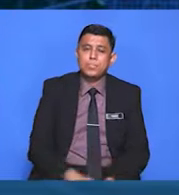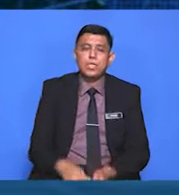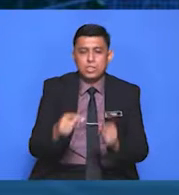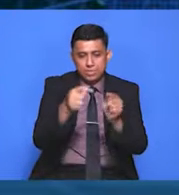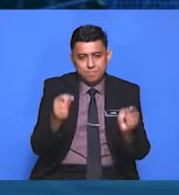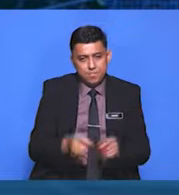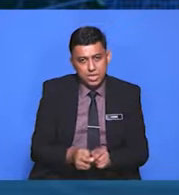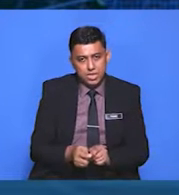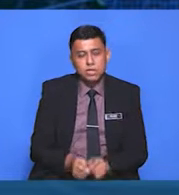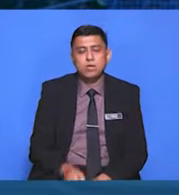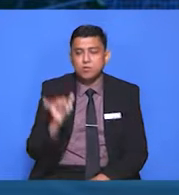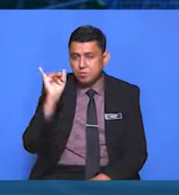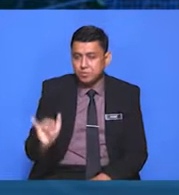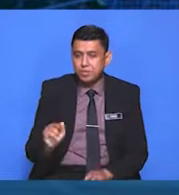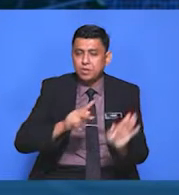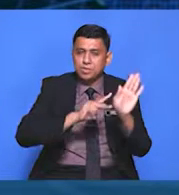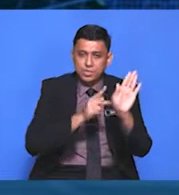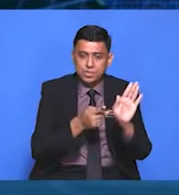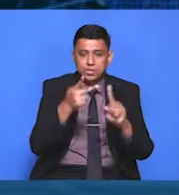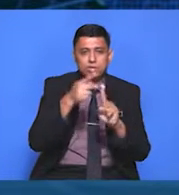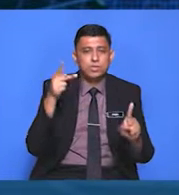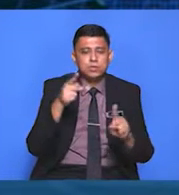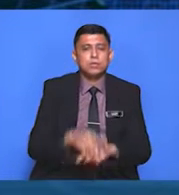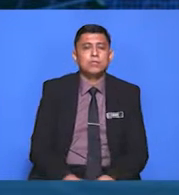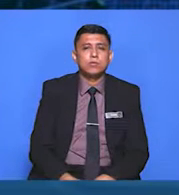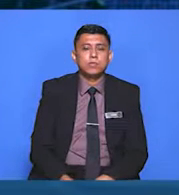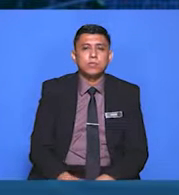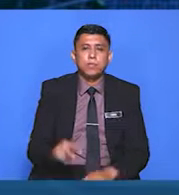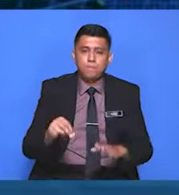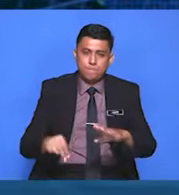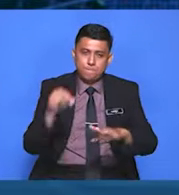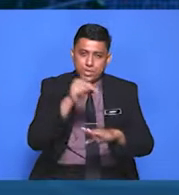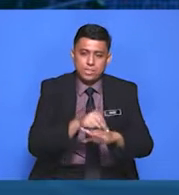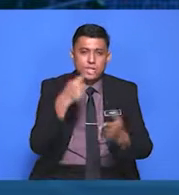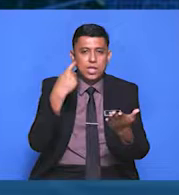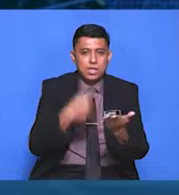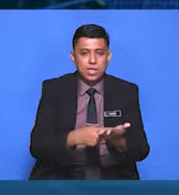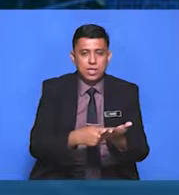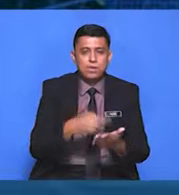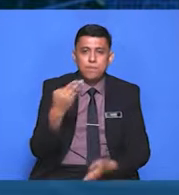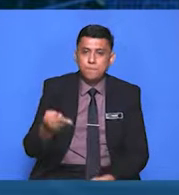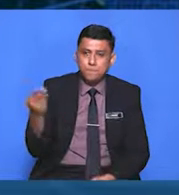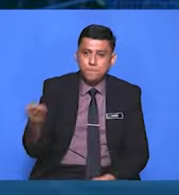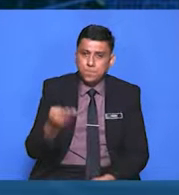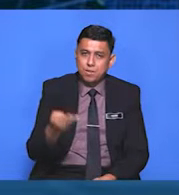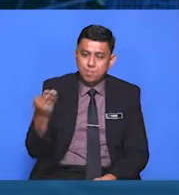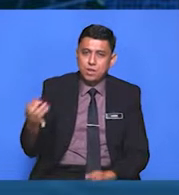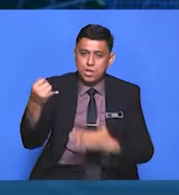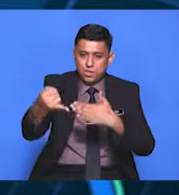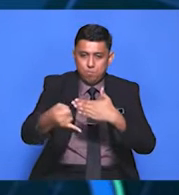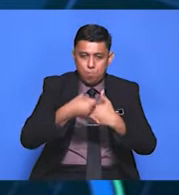tempatan yang berpunca daripada peningkatan harga barang-barang import.